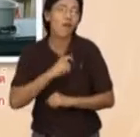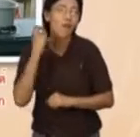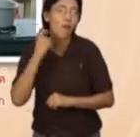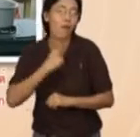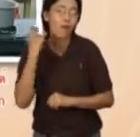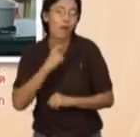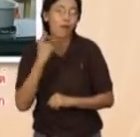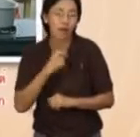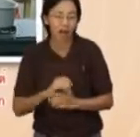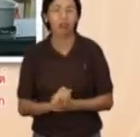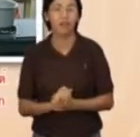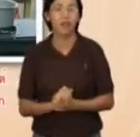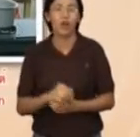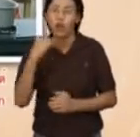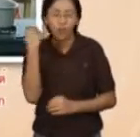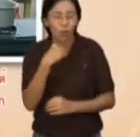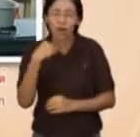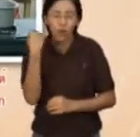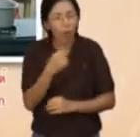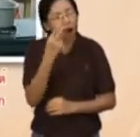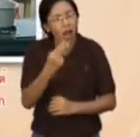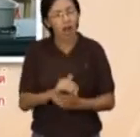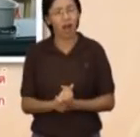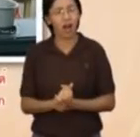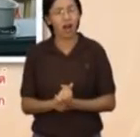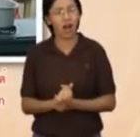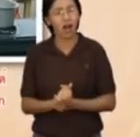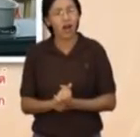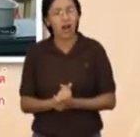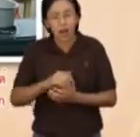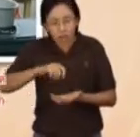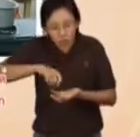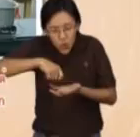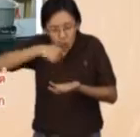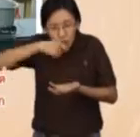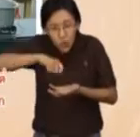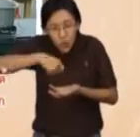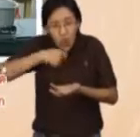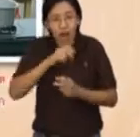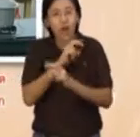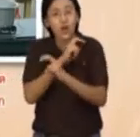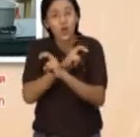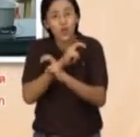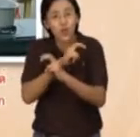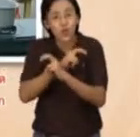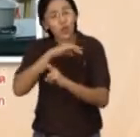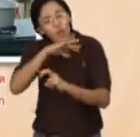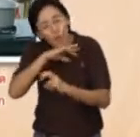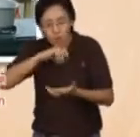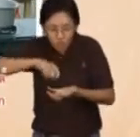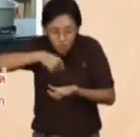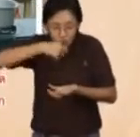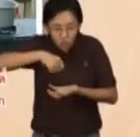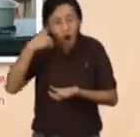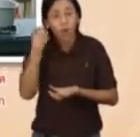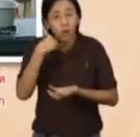เห็นว่าวันเนี่ยเขาดื่มเขา ซุปร้อนๆ เขาจะทานแต่ซุปน้ำต้มกระดูก น้ำต้มกระดูก พวกน้ำซุปของเขาแค่นั้น